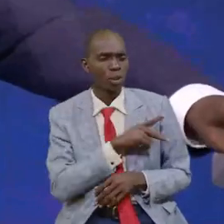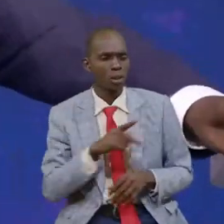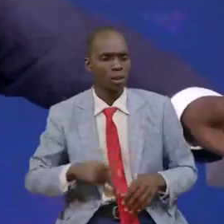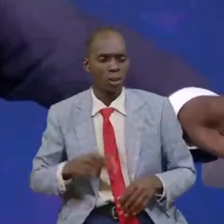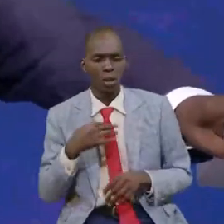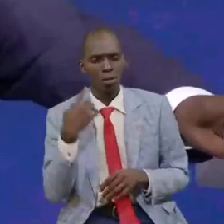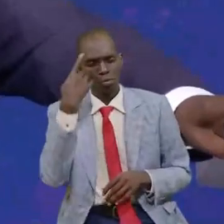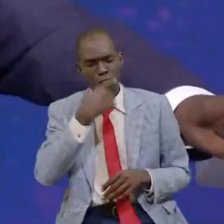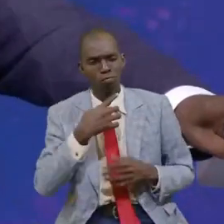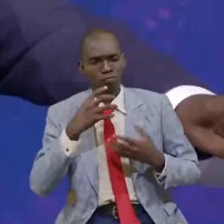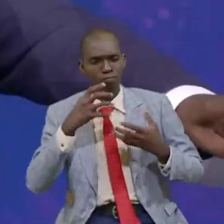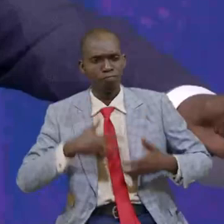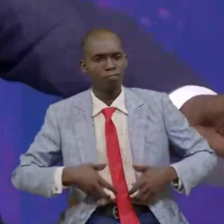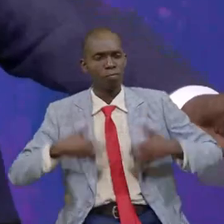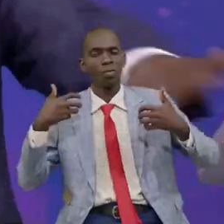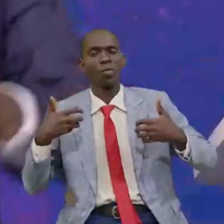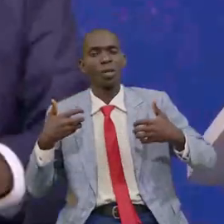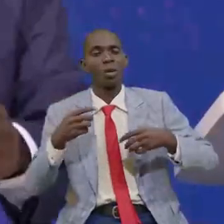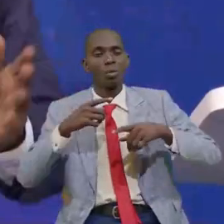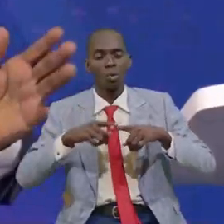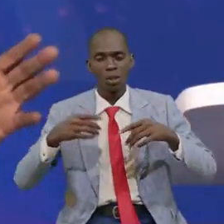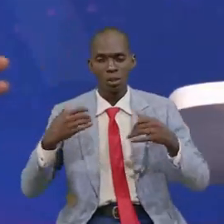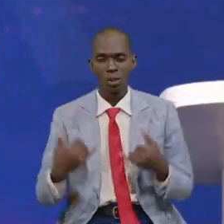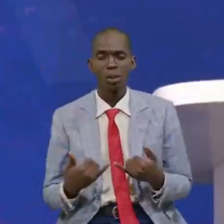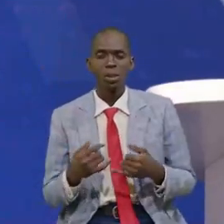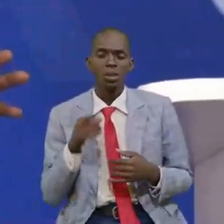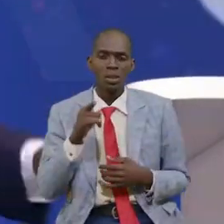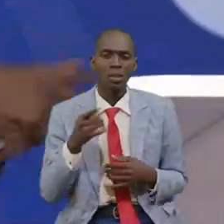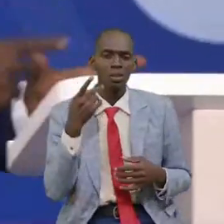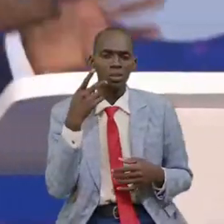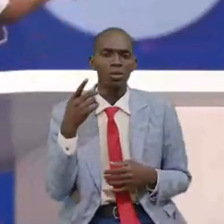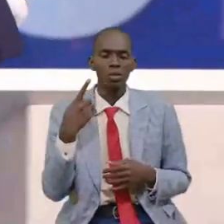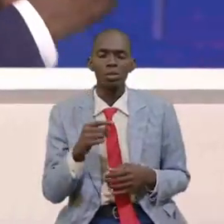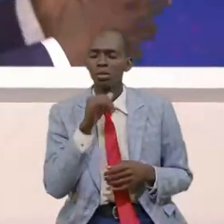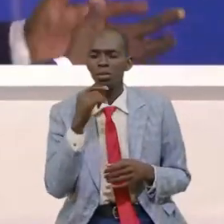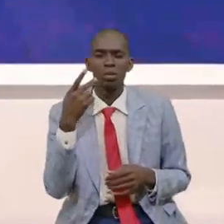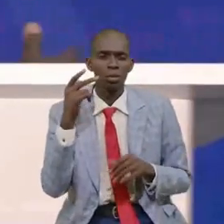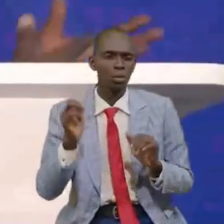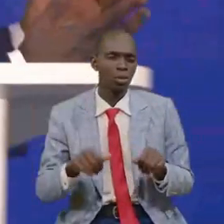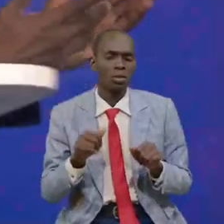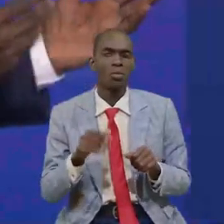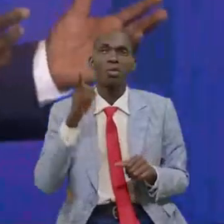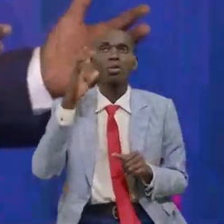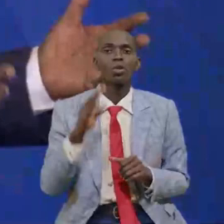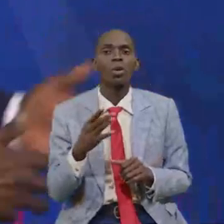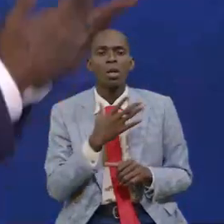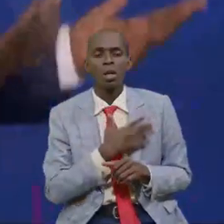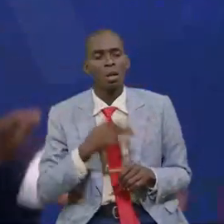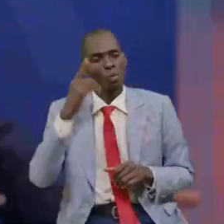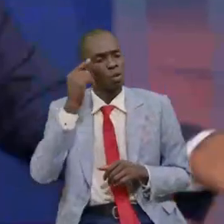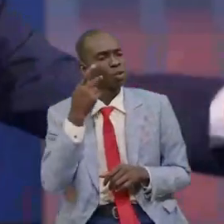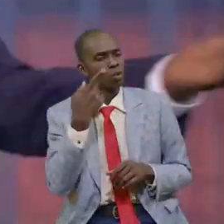vu, il a vu Dieu invisible. Il a vu ces magiciens qui voulaient accomplir